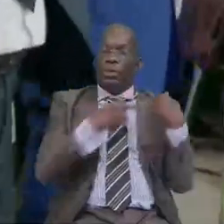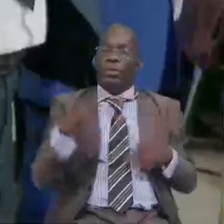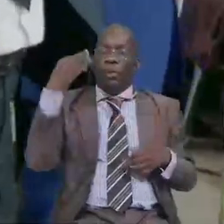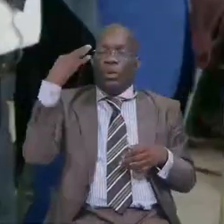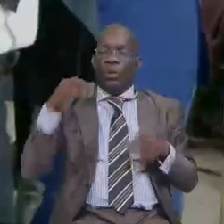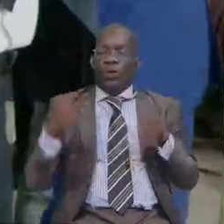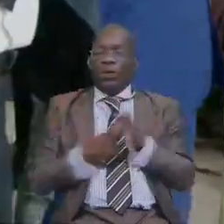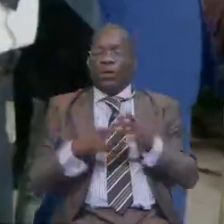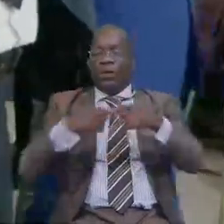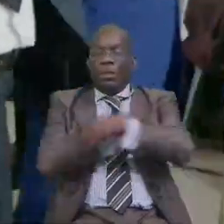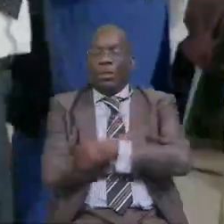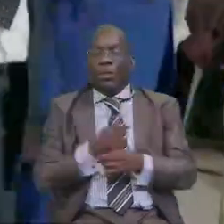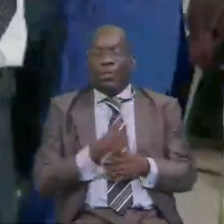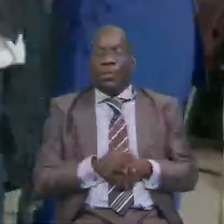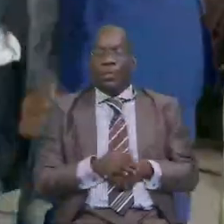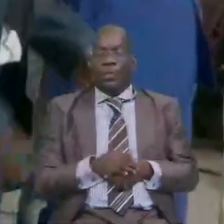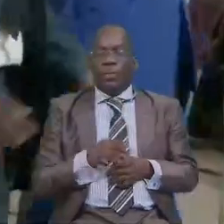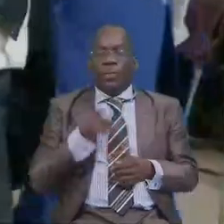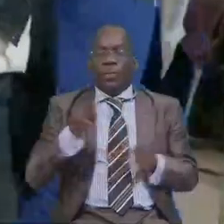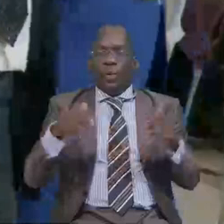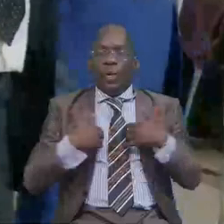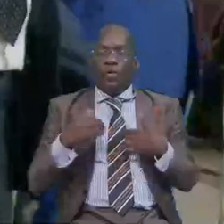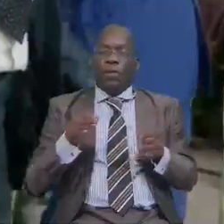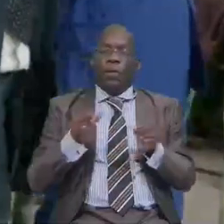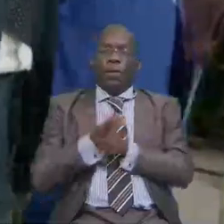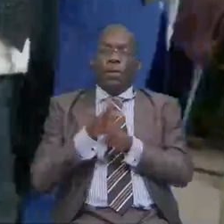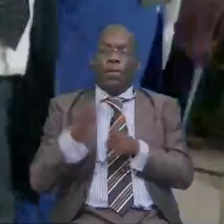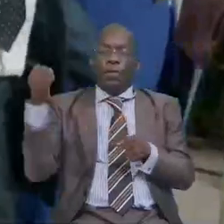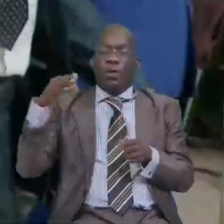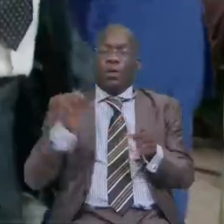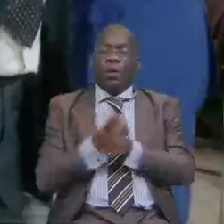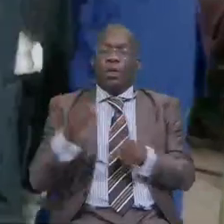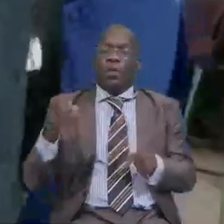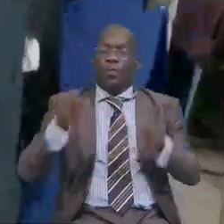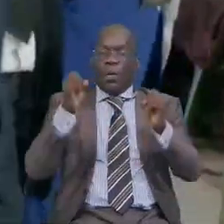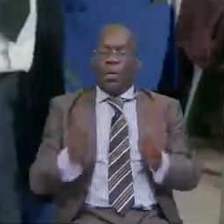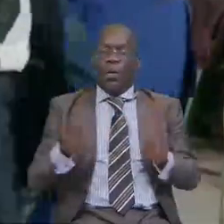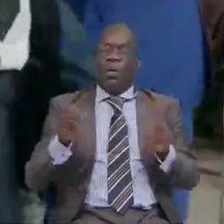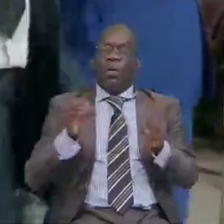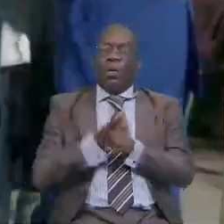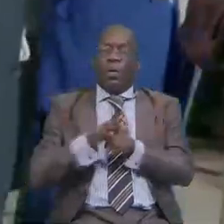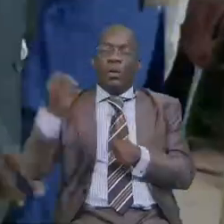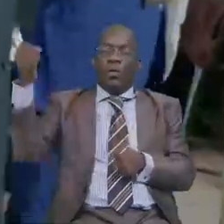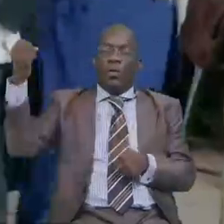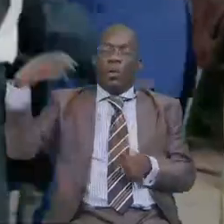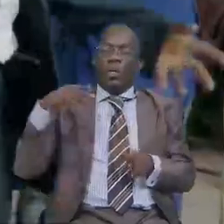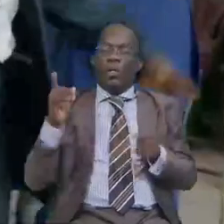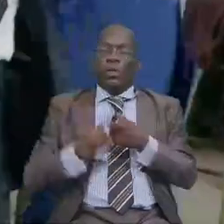ce jour. Et tu as assez de grâce, assez de puissance pour